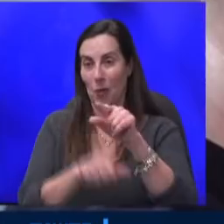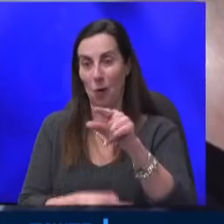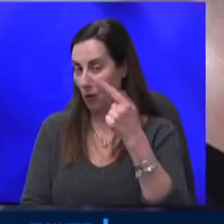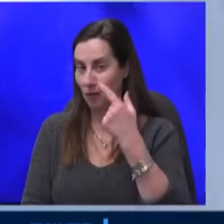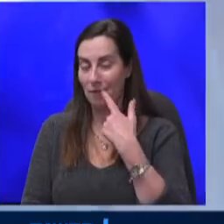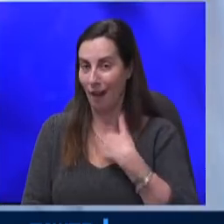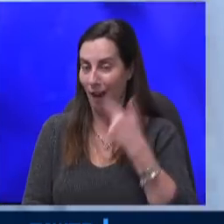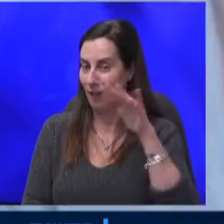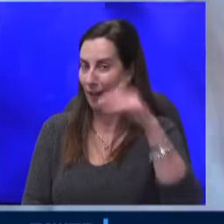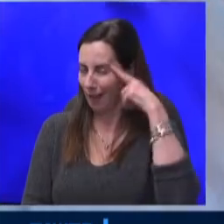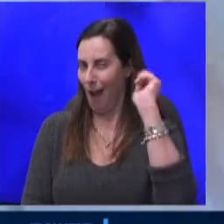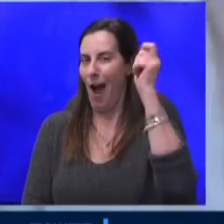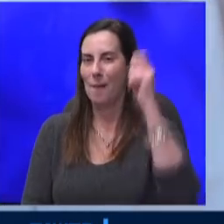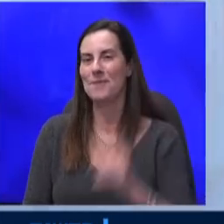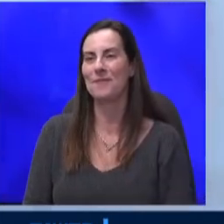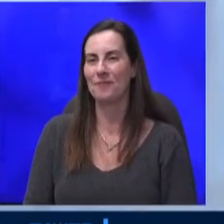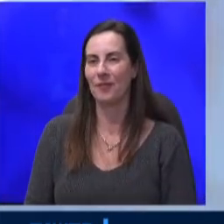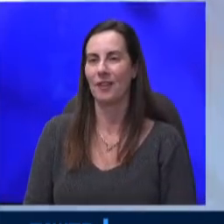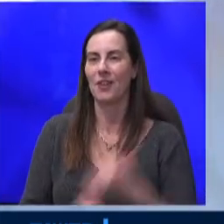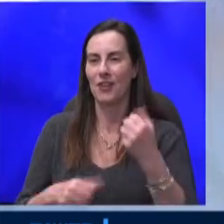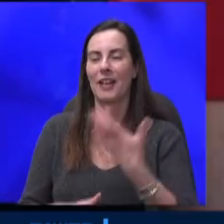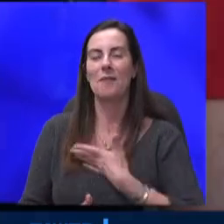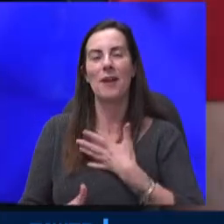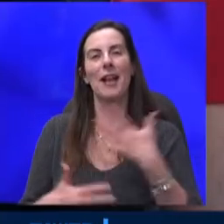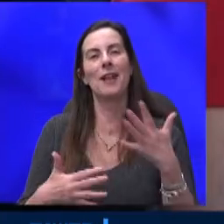הילד. כן, הוא עכשיו קיבל 94 במבחן מתמטיקה.